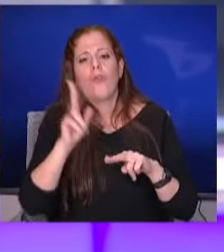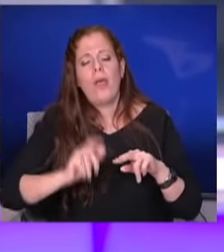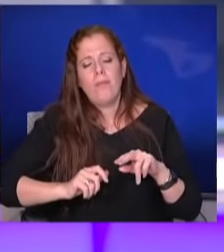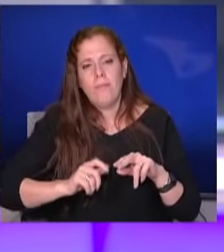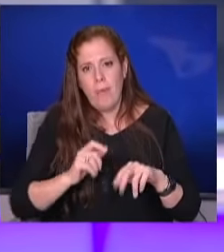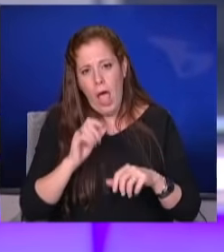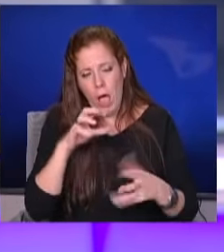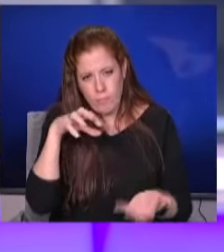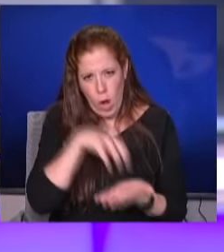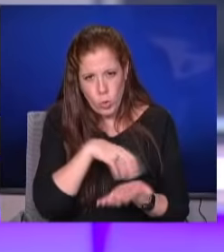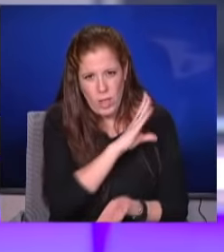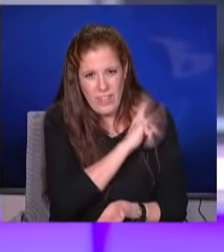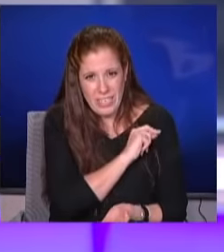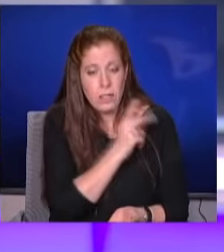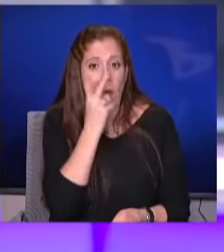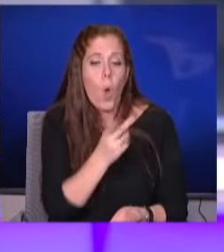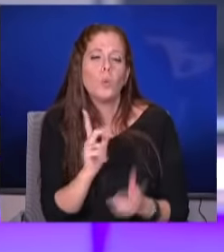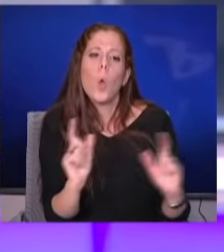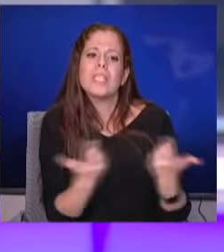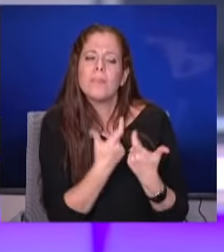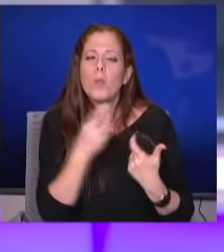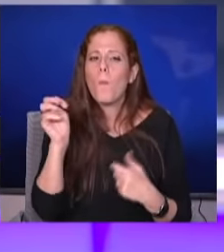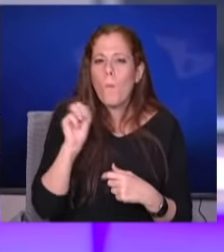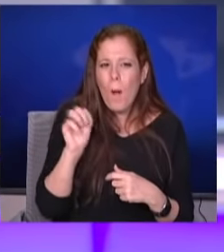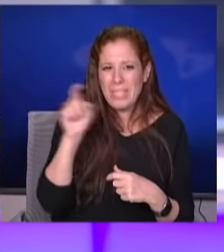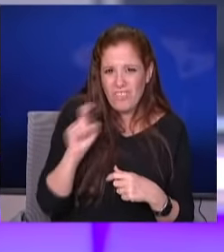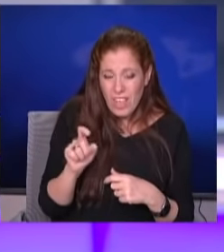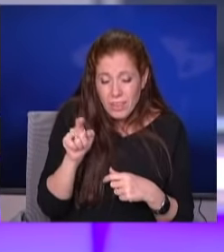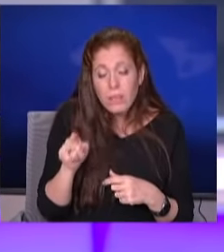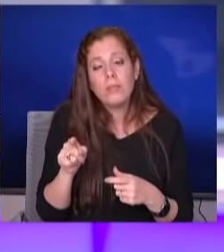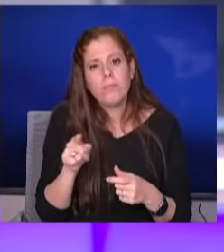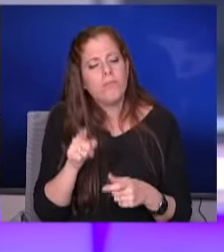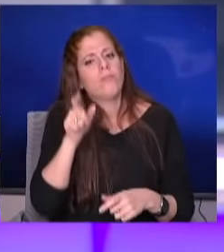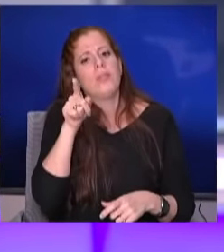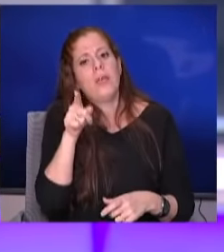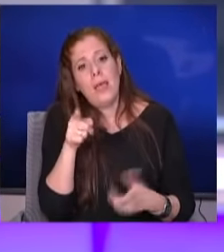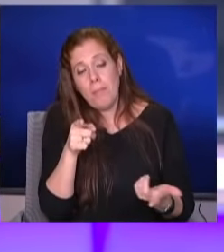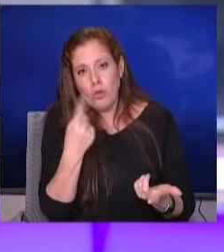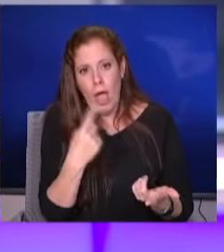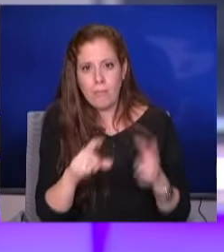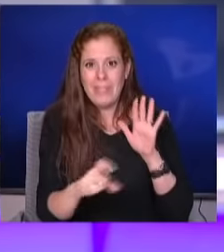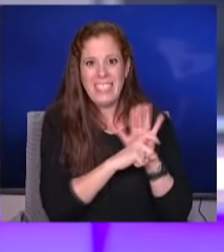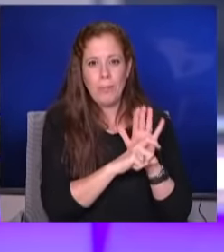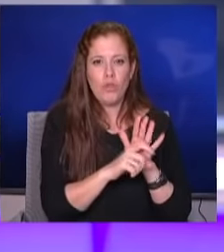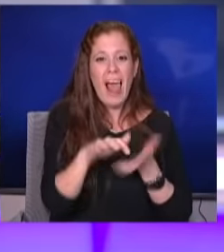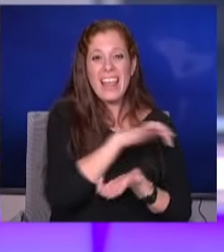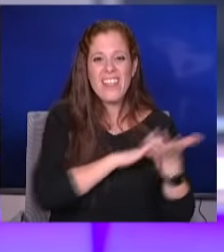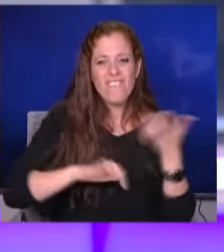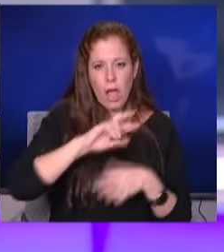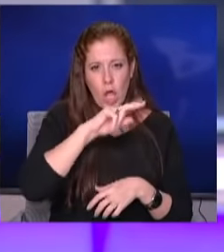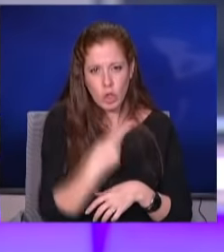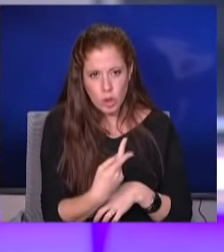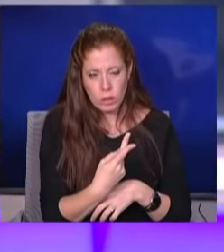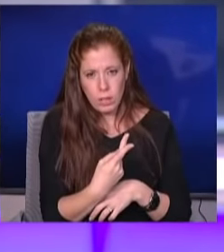תועדו עוצרים באופן אלים את מוחמד זביידי, בנו של זכריה זביידי, מי שהיה מסמלי האינטיפאדה השנייה, נמנה גם על 6 הנמלטים